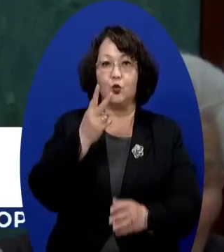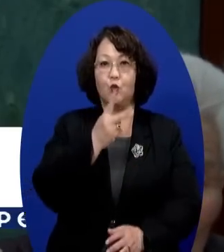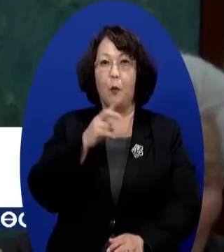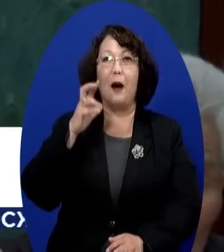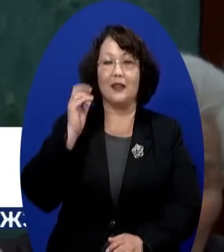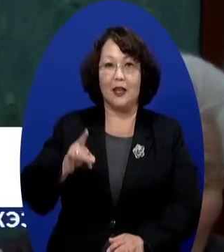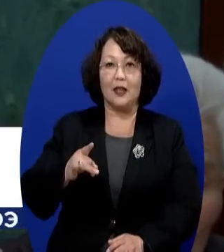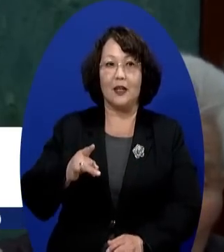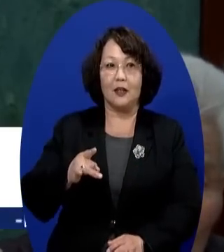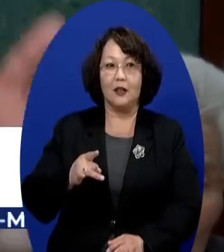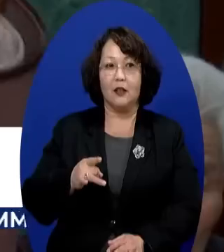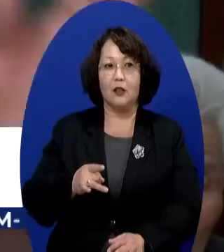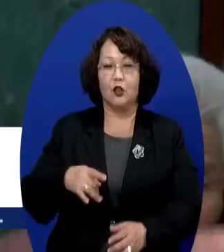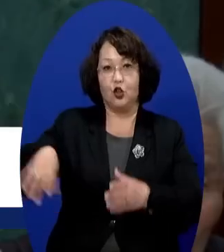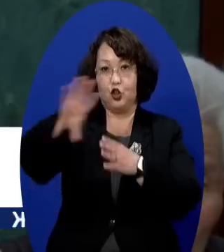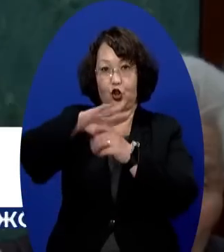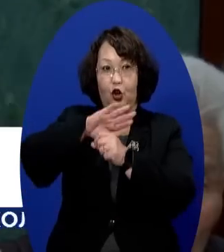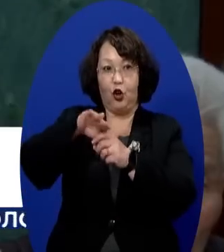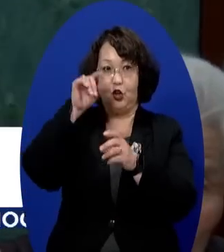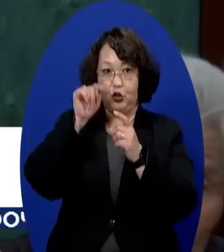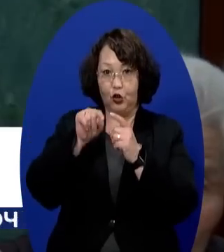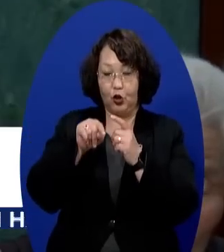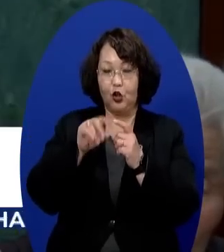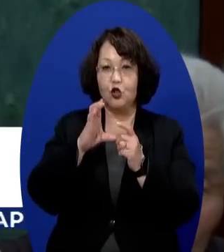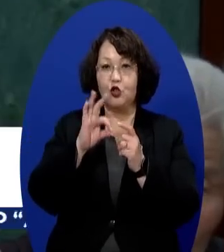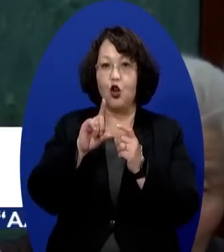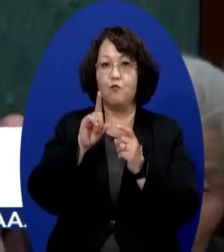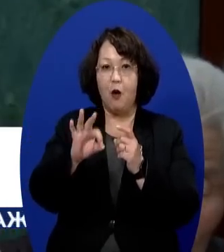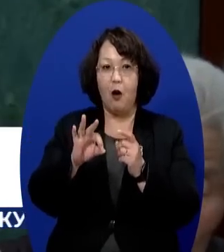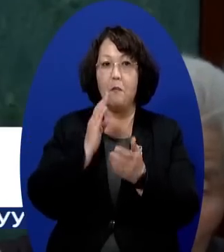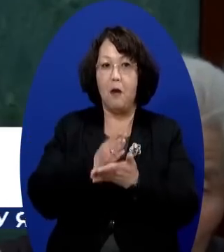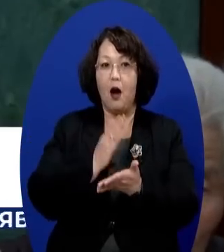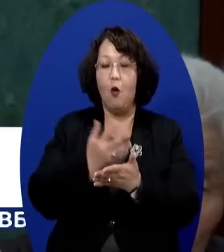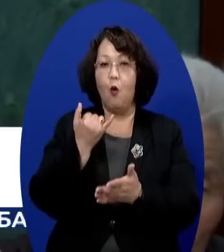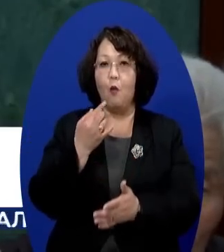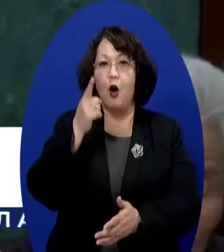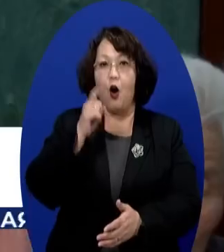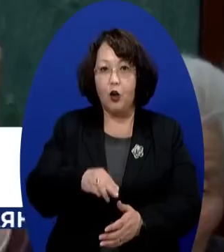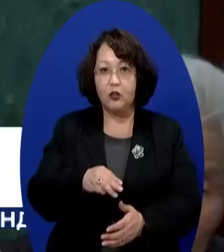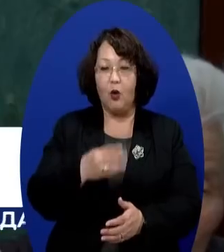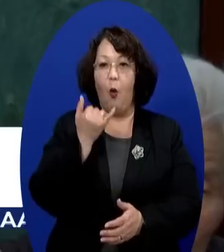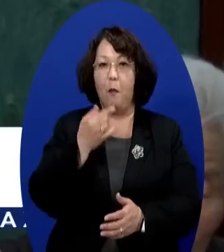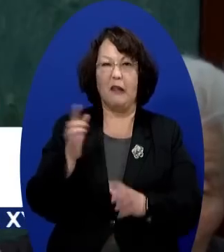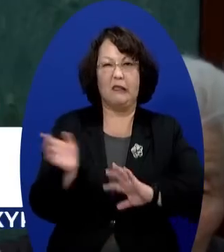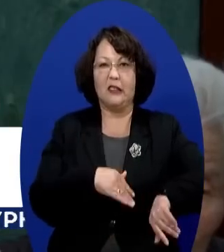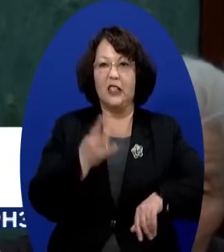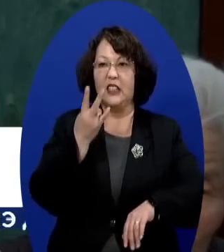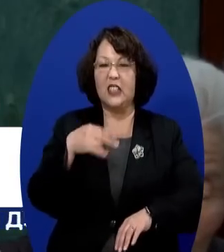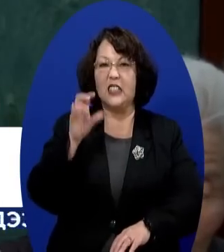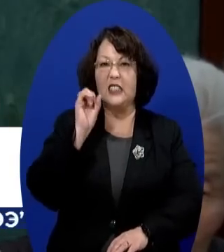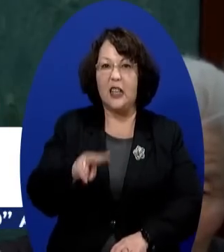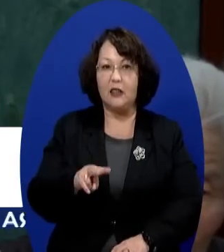барьж авсан 70 тугундар чинь соён байгуул шүү дээ. Улаанбаатар нийслэлийг Улаанбаатарын авна гэж байна. Тэгэхээр Монгол нийслэлгүй